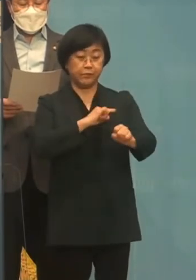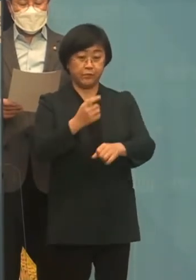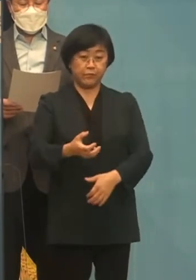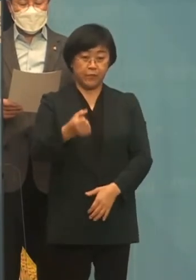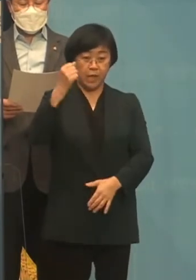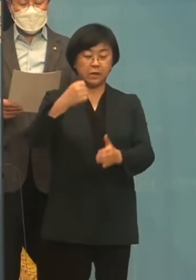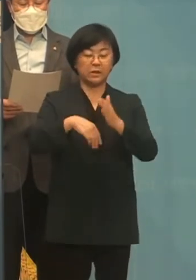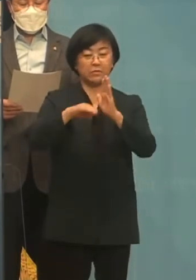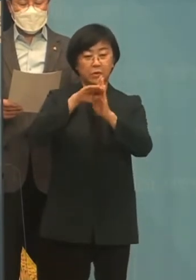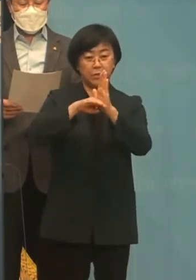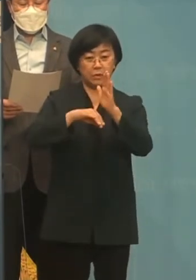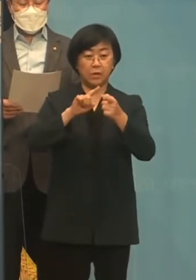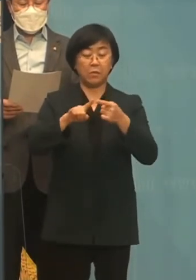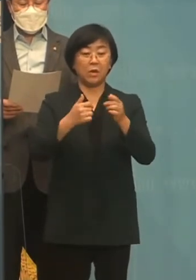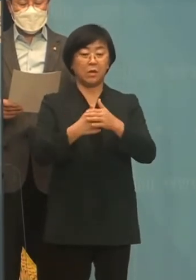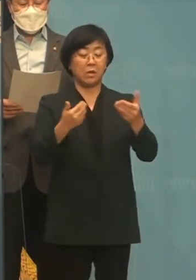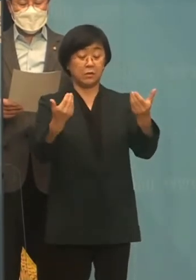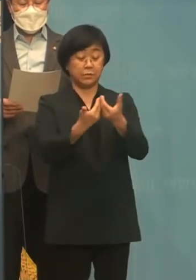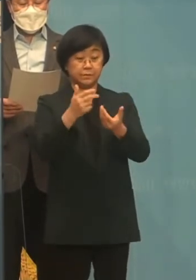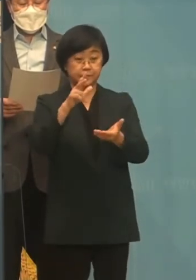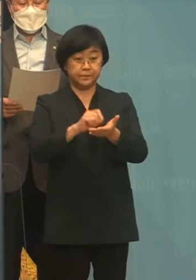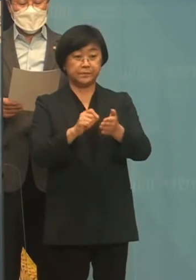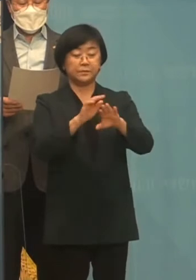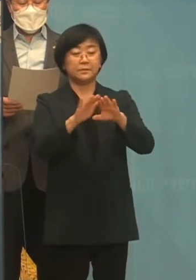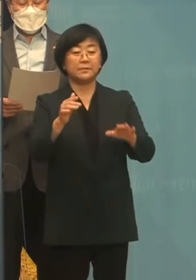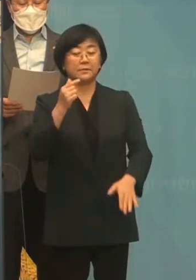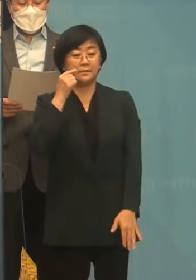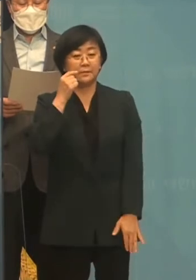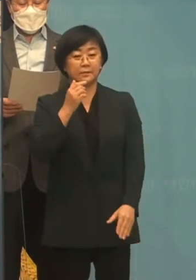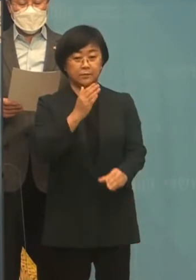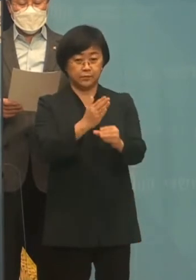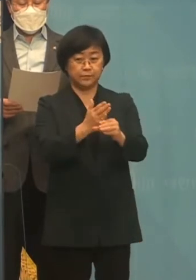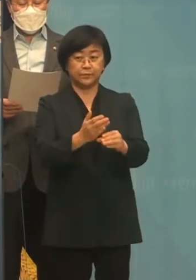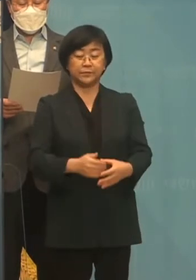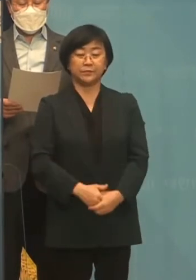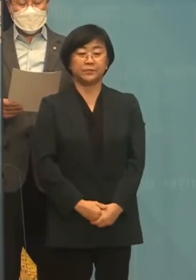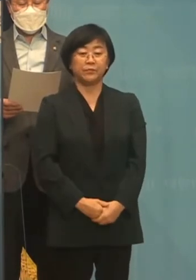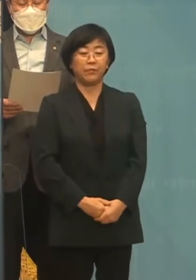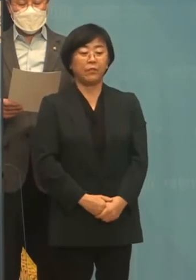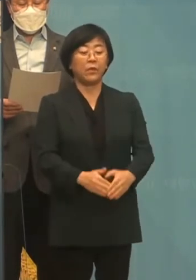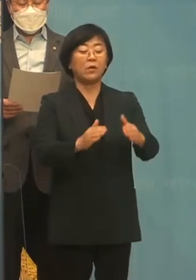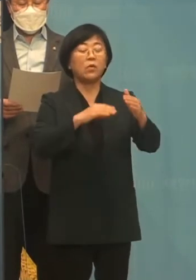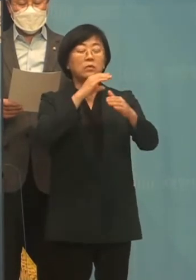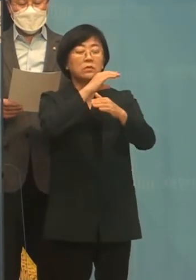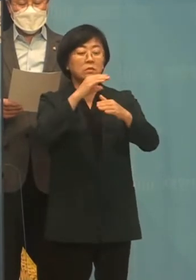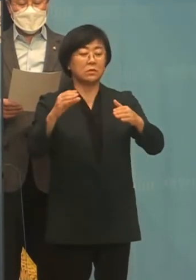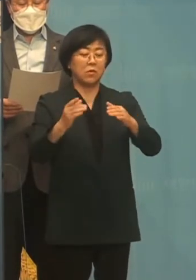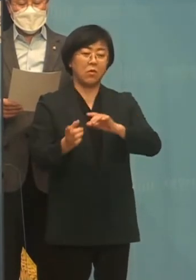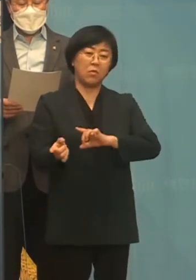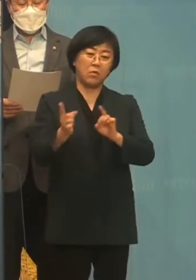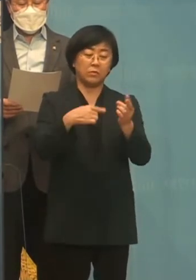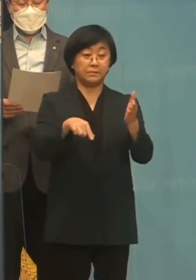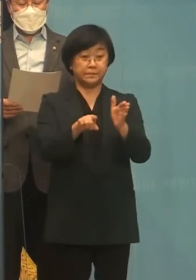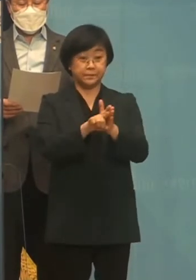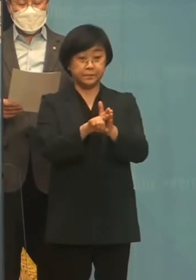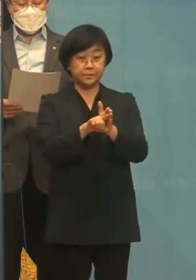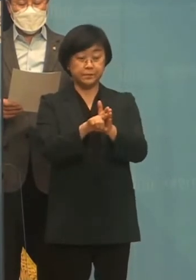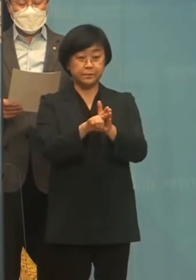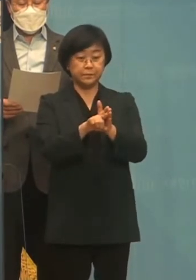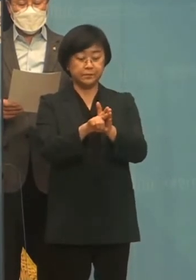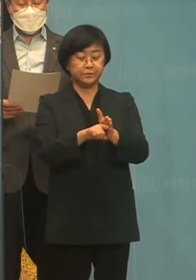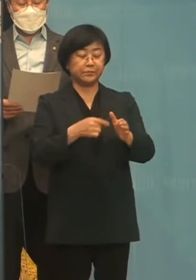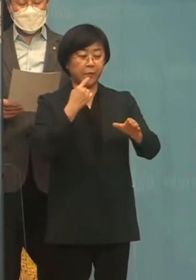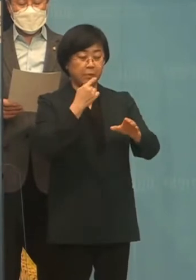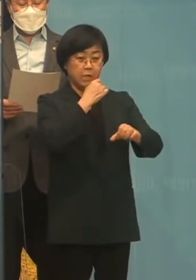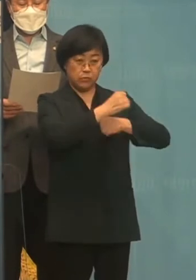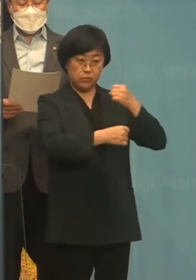불공정한 경제, 양극화 문제를 해소하지 못하고 있습니다. 공정성 회복과 양극화 해소를 위해서는